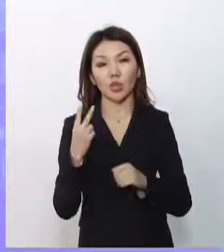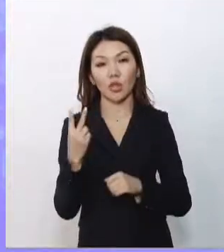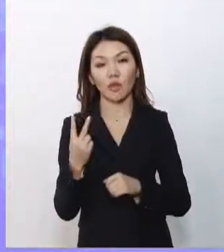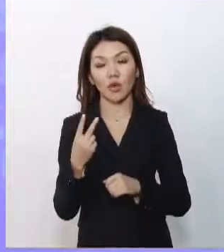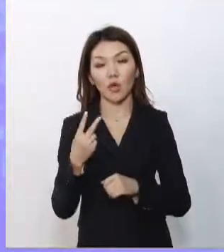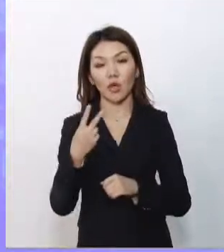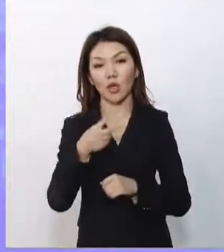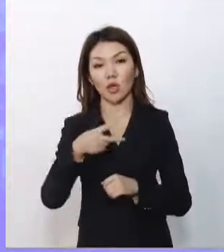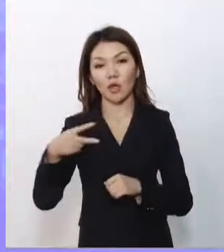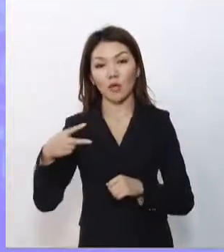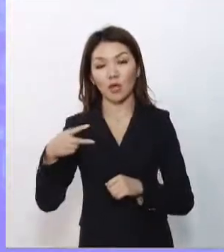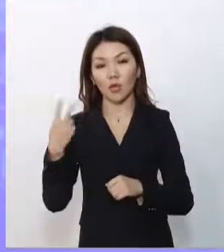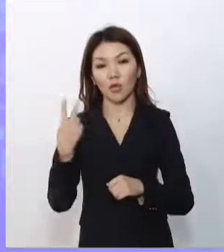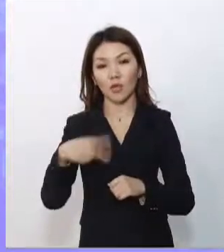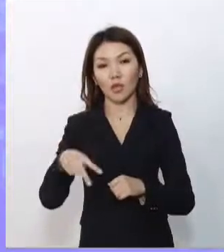22.